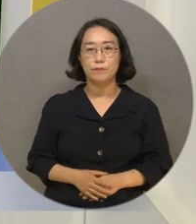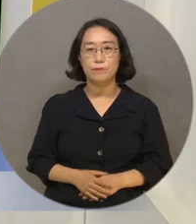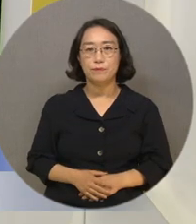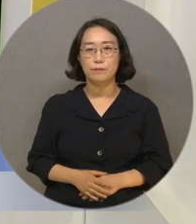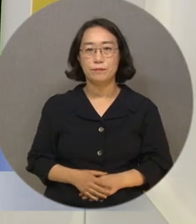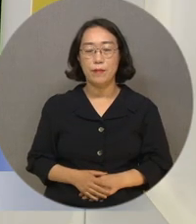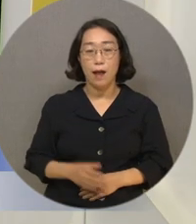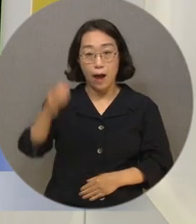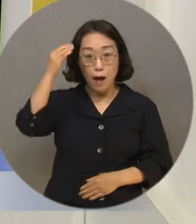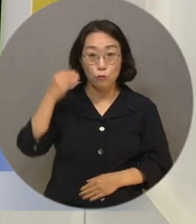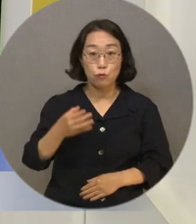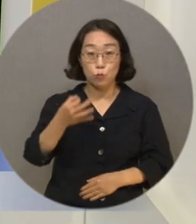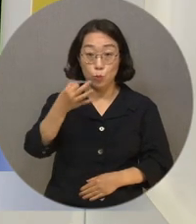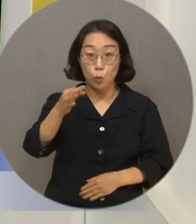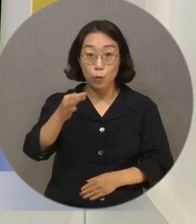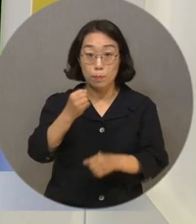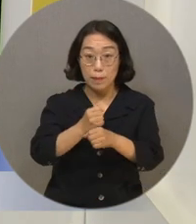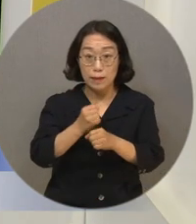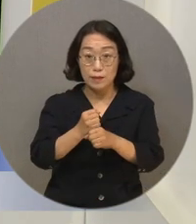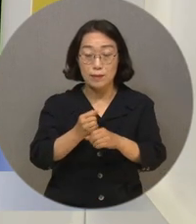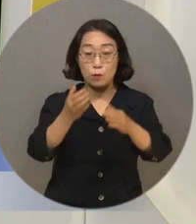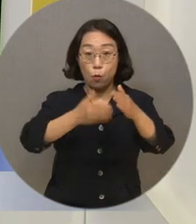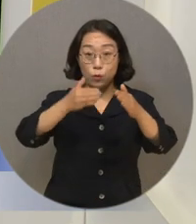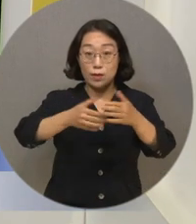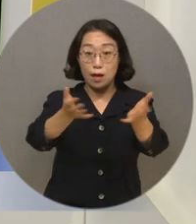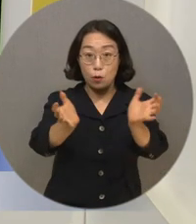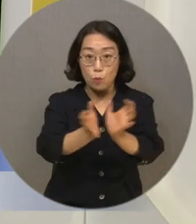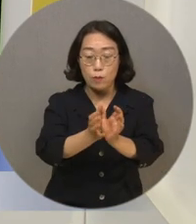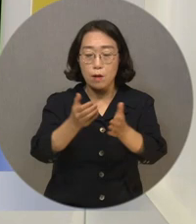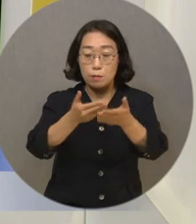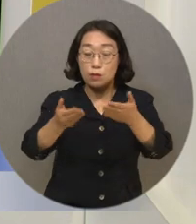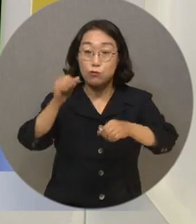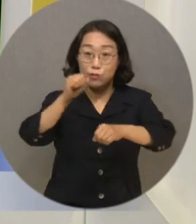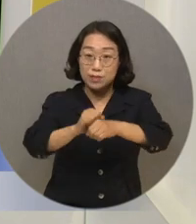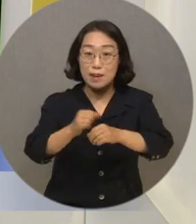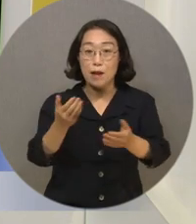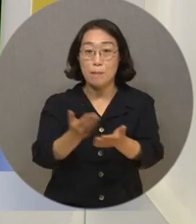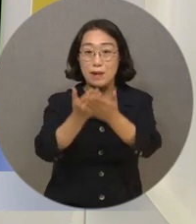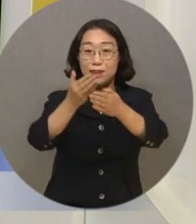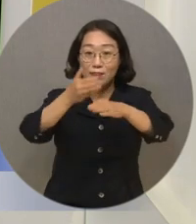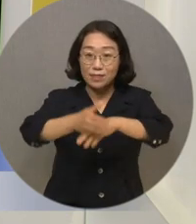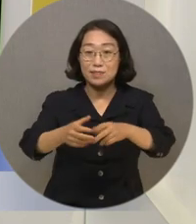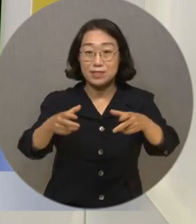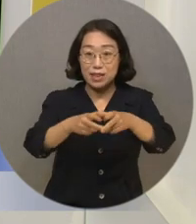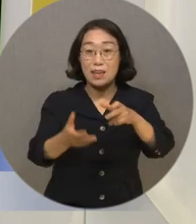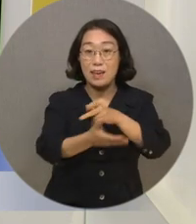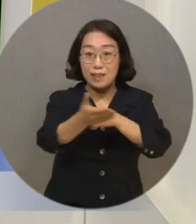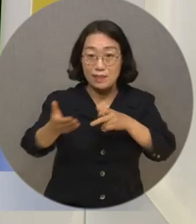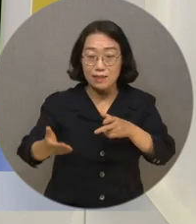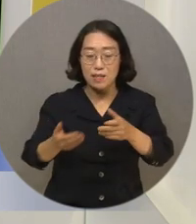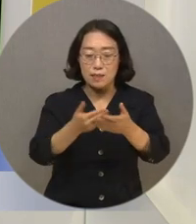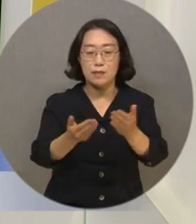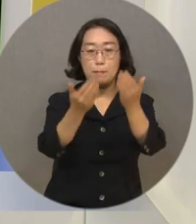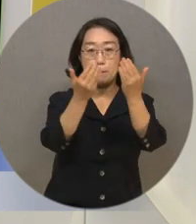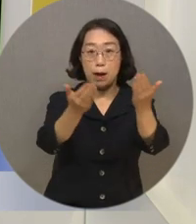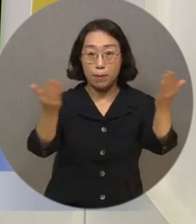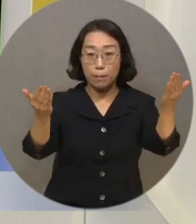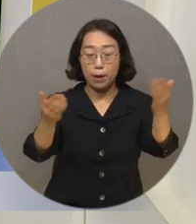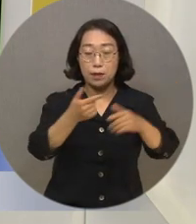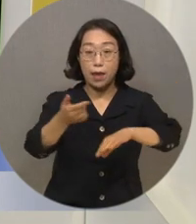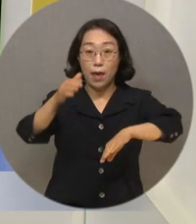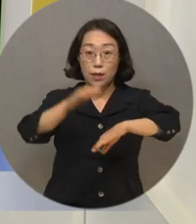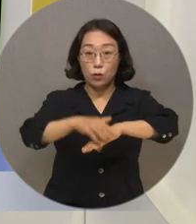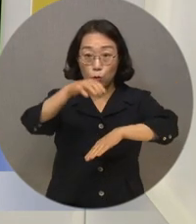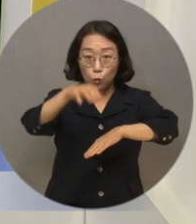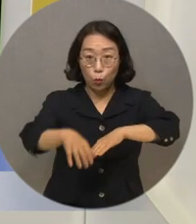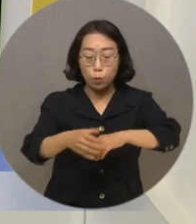뉴스입니다 한국조폐공사가 미술 분야의 재능이 있는 발달장애 디자이너들의 전시회를 대전시 유성구에